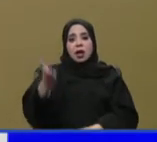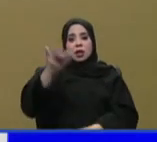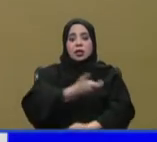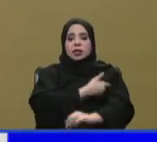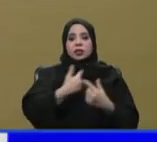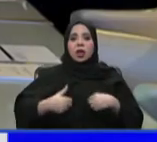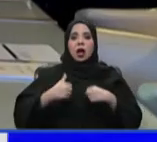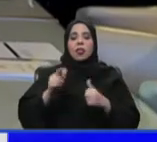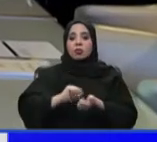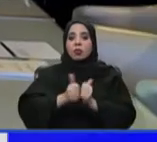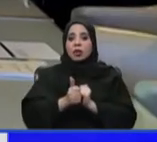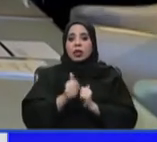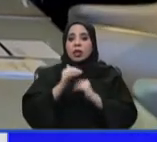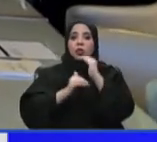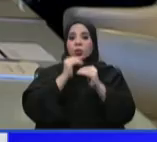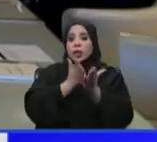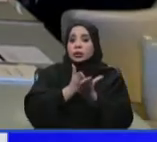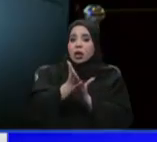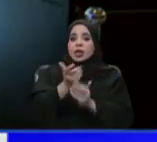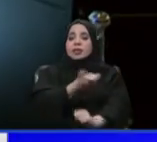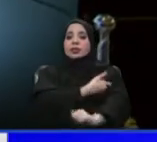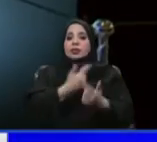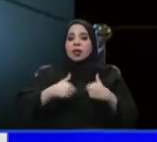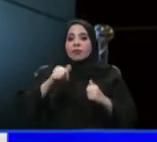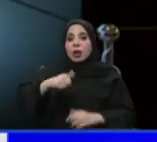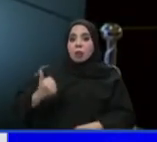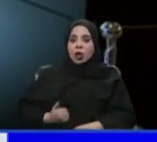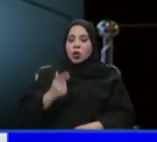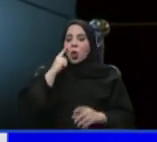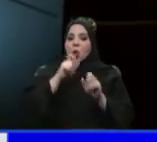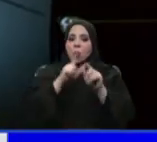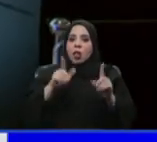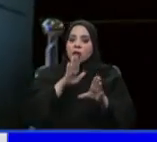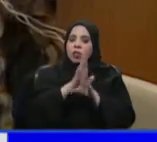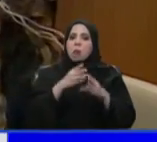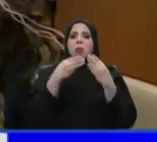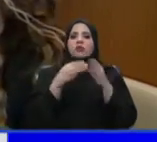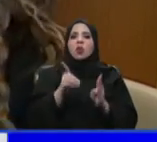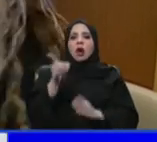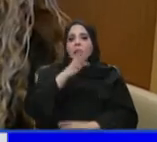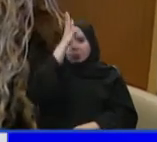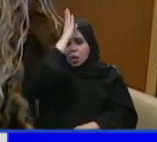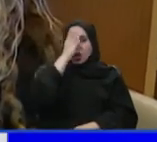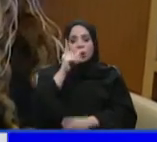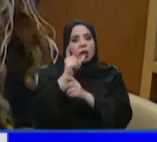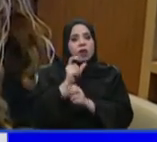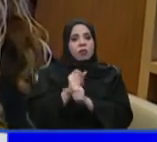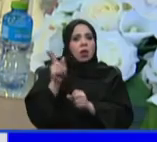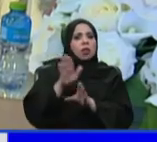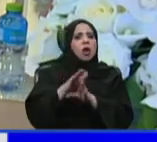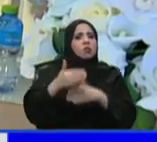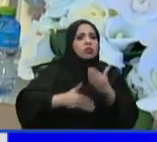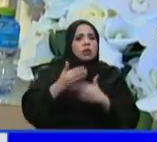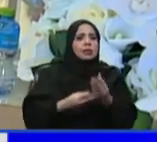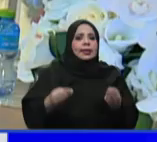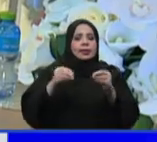للصحة بأن مبادرات تطوير القطاع الصحي في البحرين تحظى بدعم لا محدود من لدن جلالة الملك المفدى